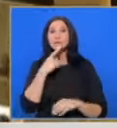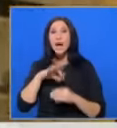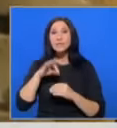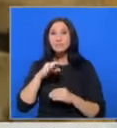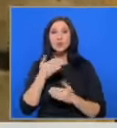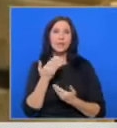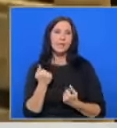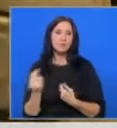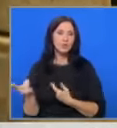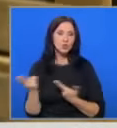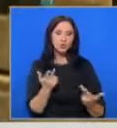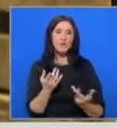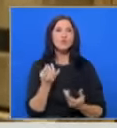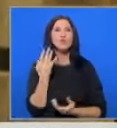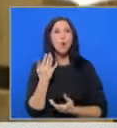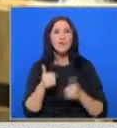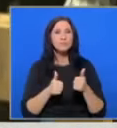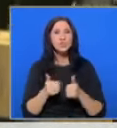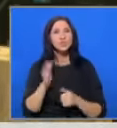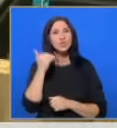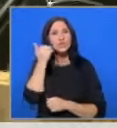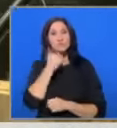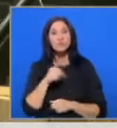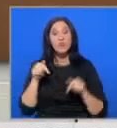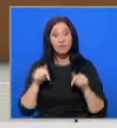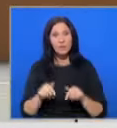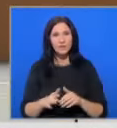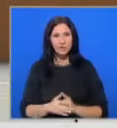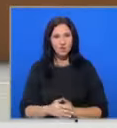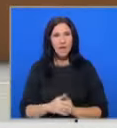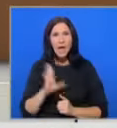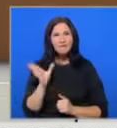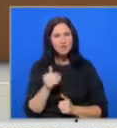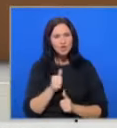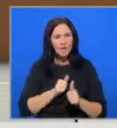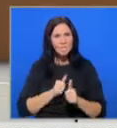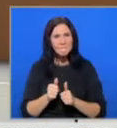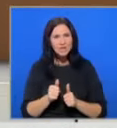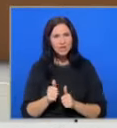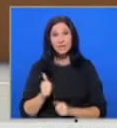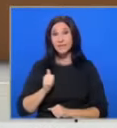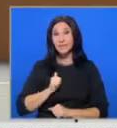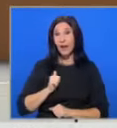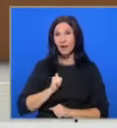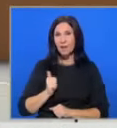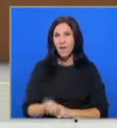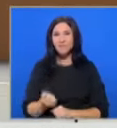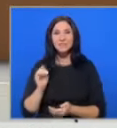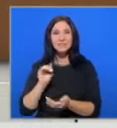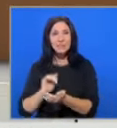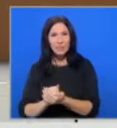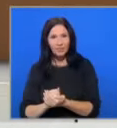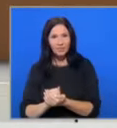изборите няма да се доставят нови машини, ще се използват наличните. Всички машини се съхраняват в